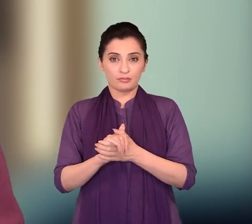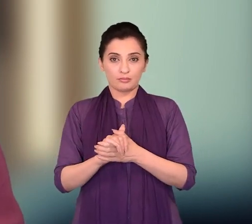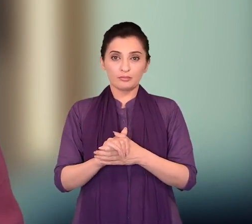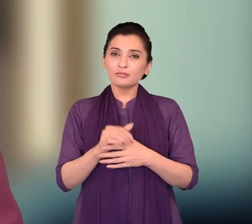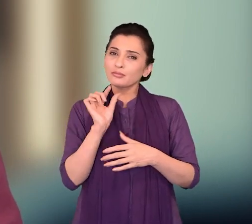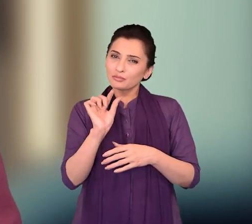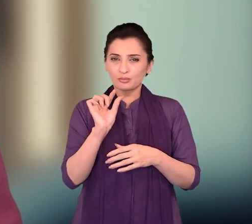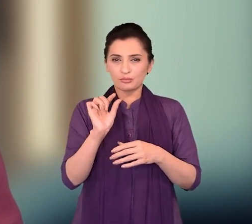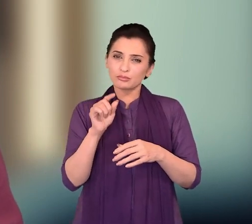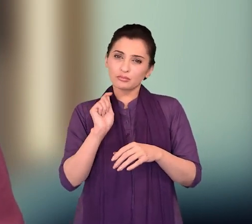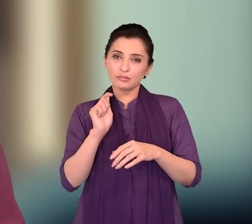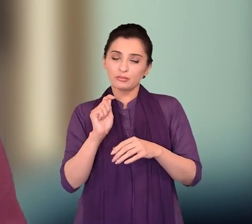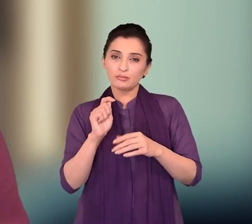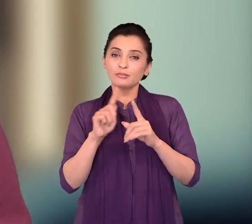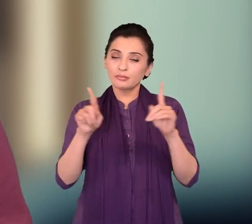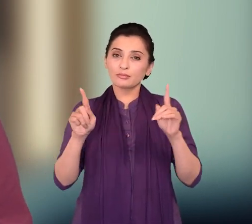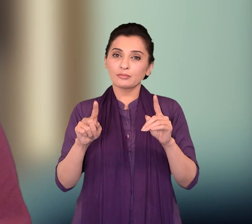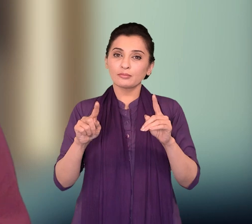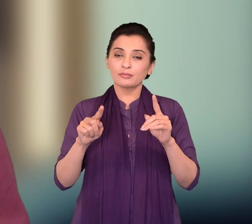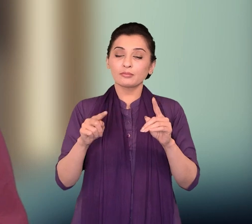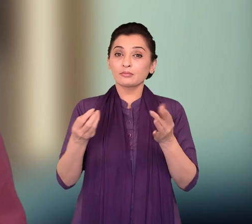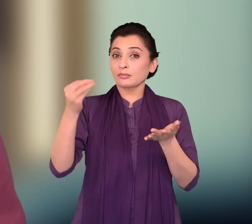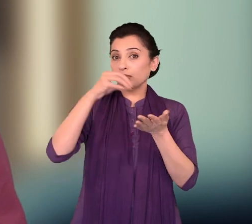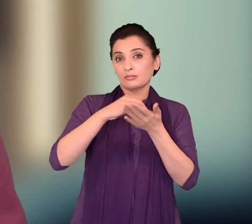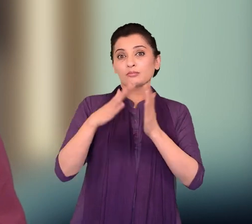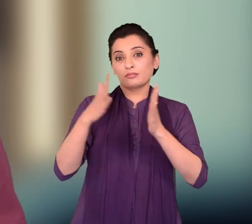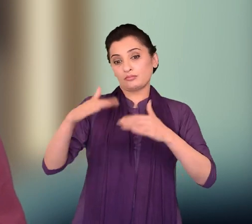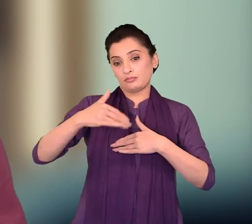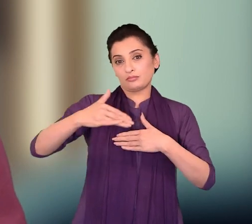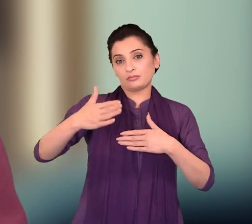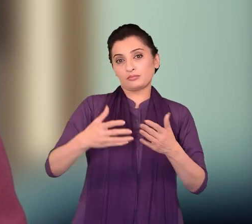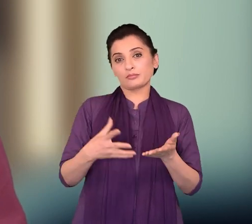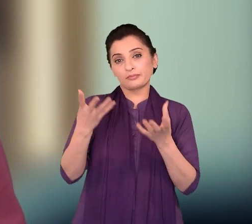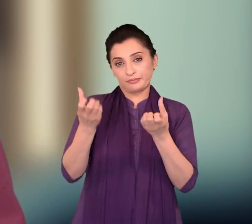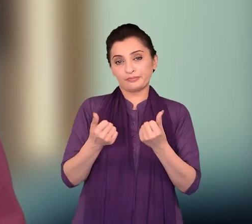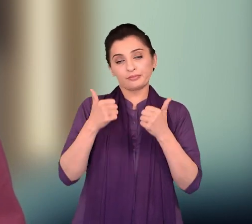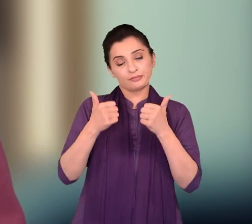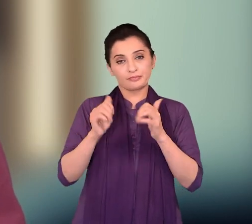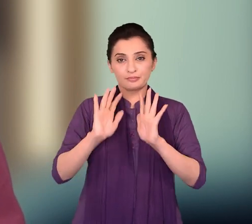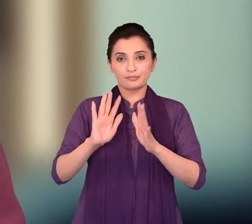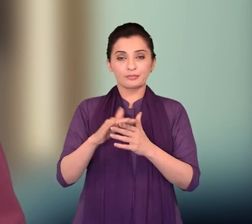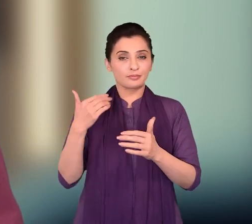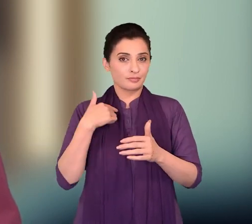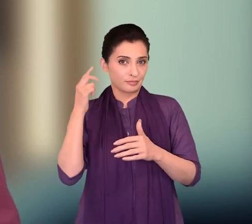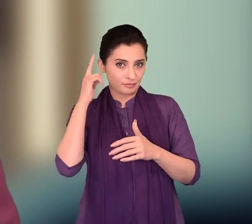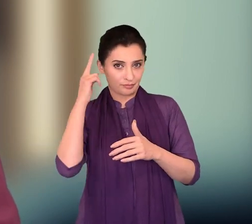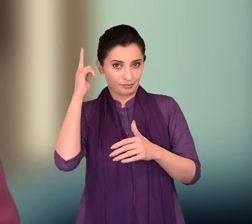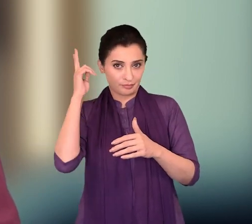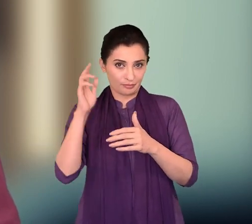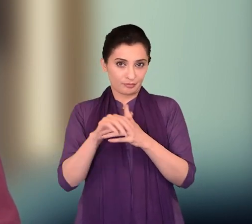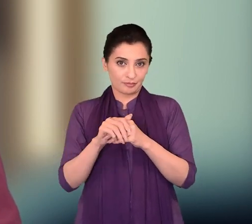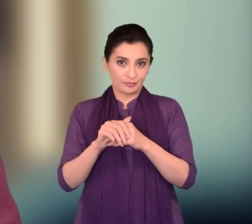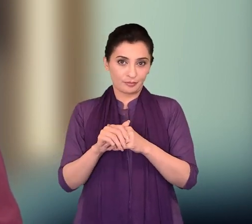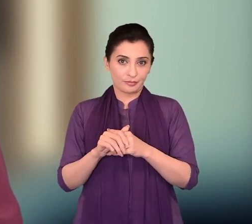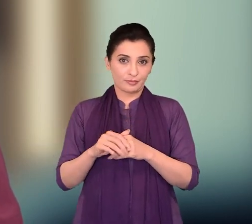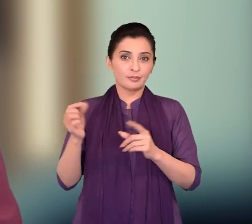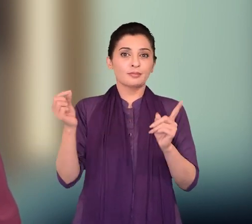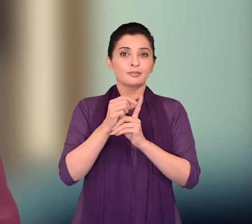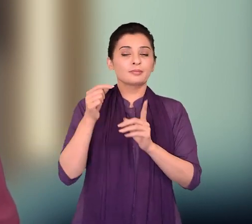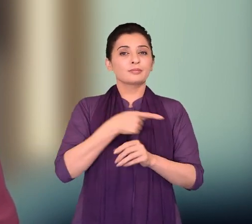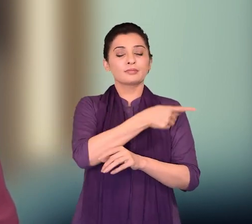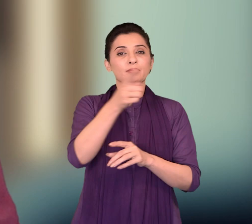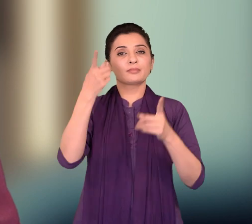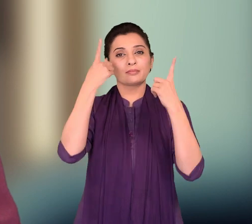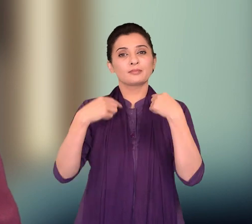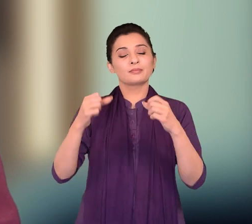جی سکیں گے. اوبویسلی اٹس اے بیبی اسٹیپ, بٹ ایوری گریٹ اچیومنٹ اسٹارٹیڈ ود اے ڈریم, اینڈ اٹس مائی ڈریم ٹو سی